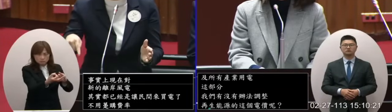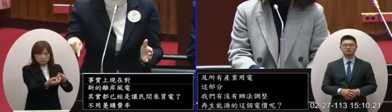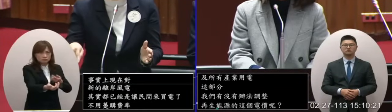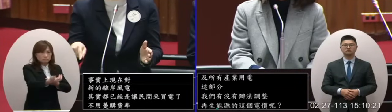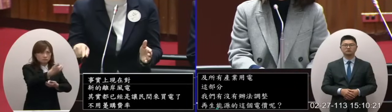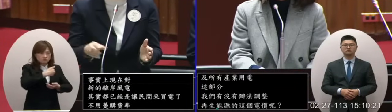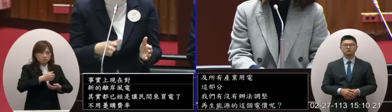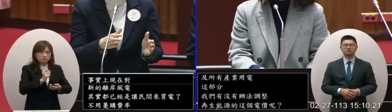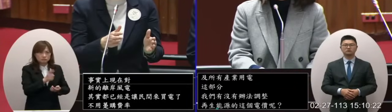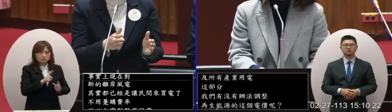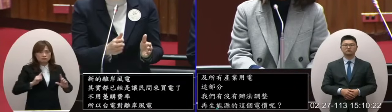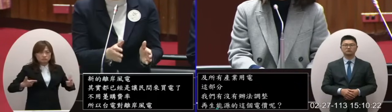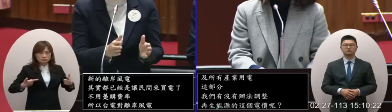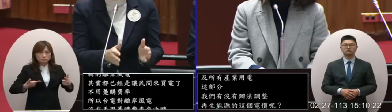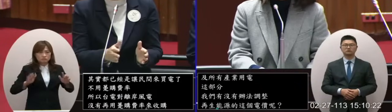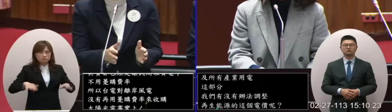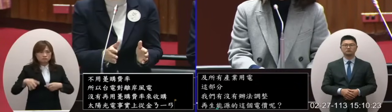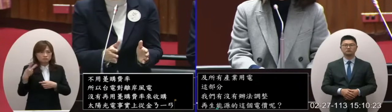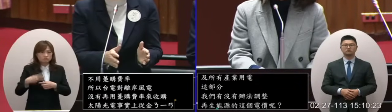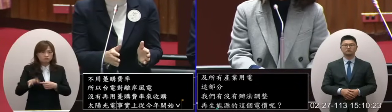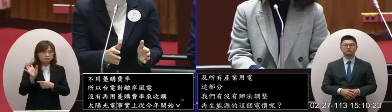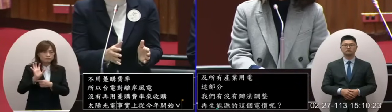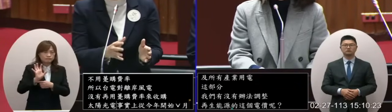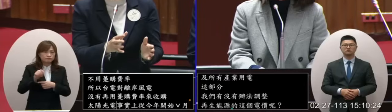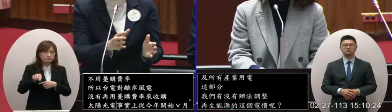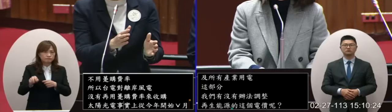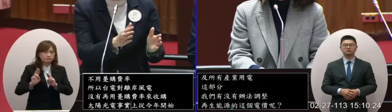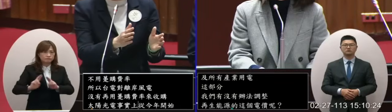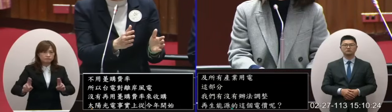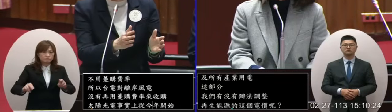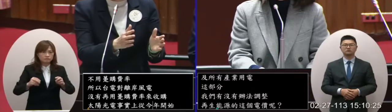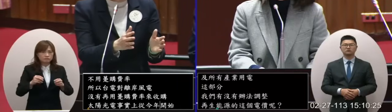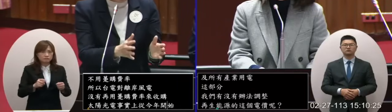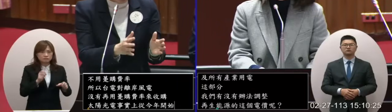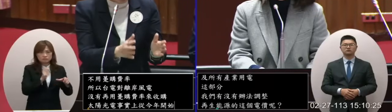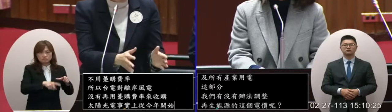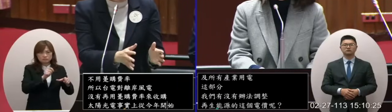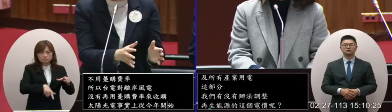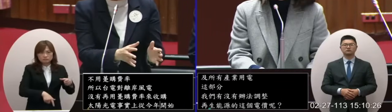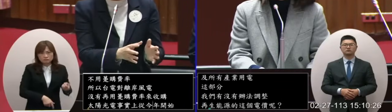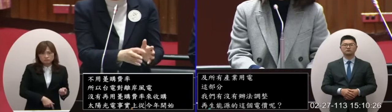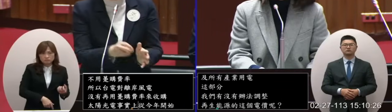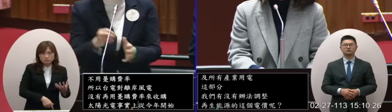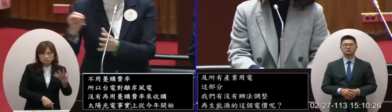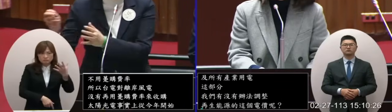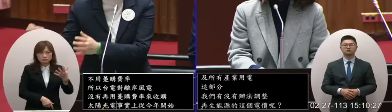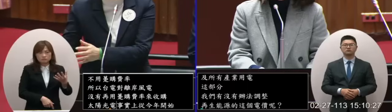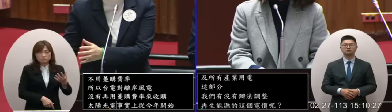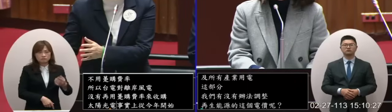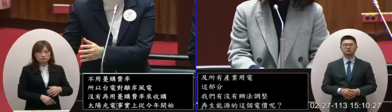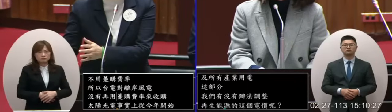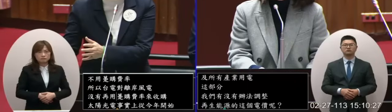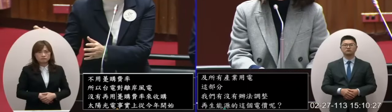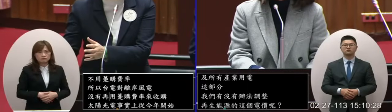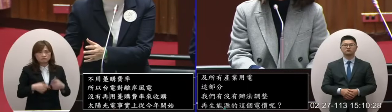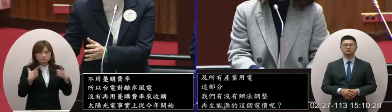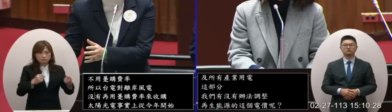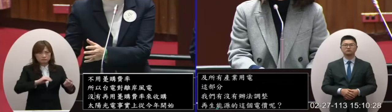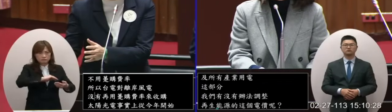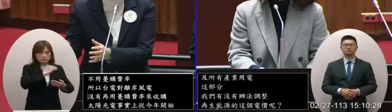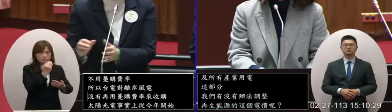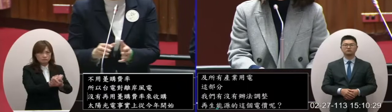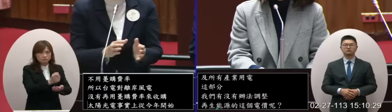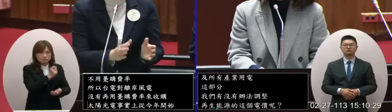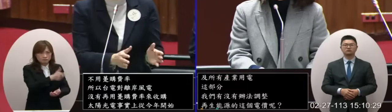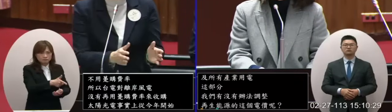从今年开始哦，那越来越多的企业呢会把甚至现在的趸购费率会变成是他们自己